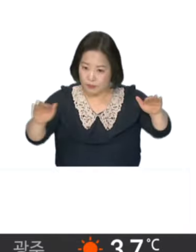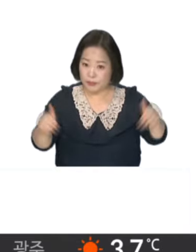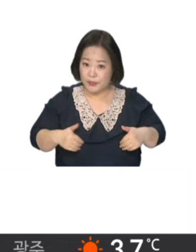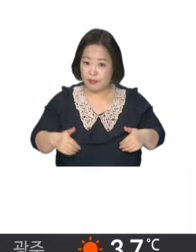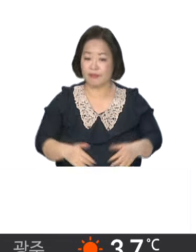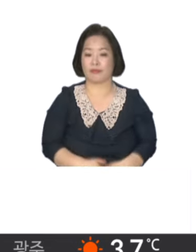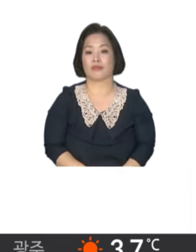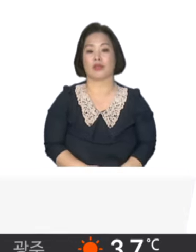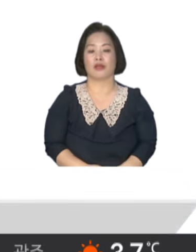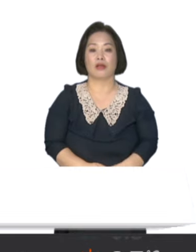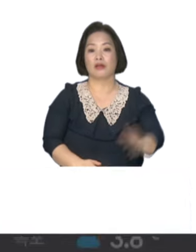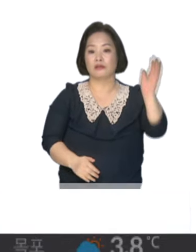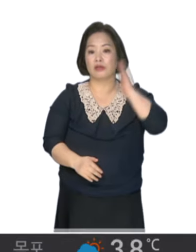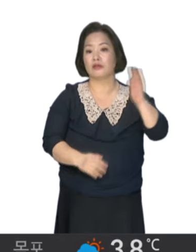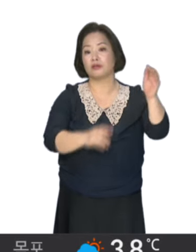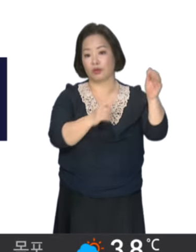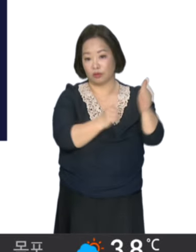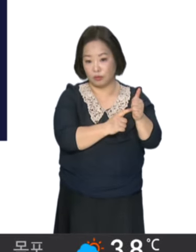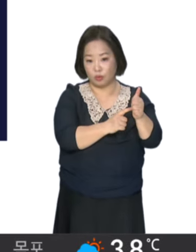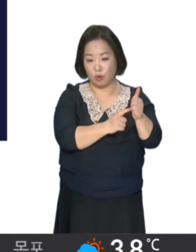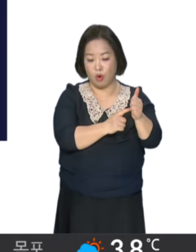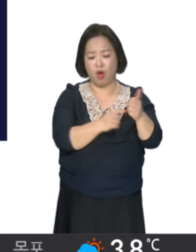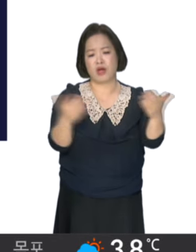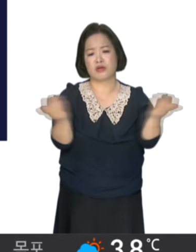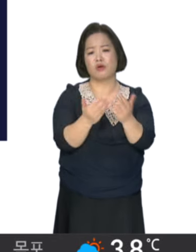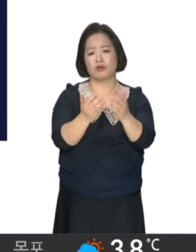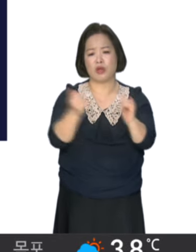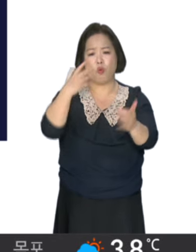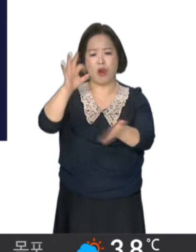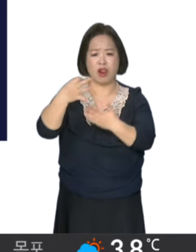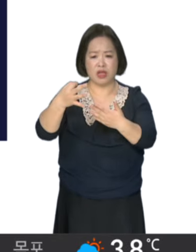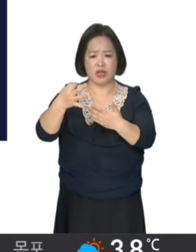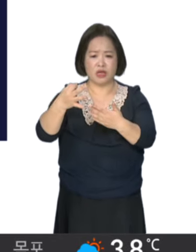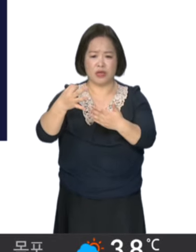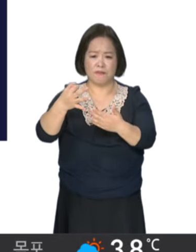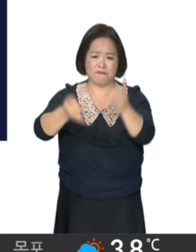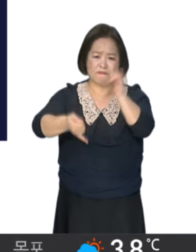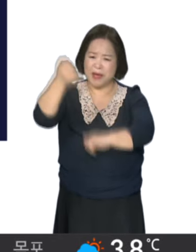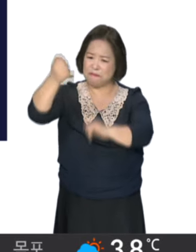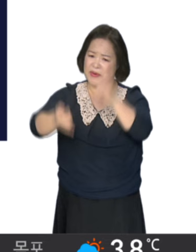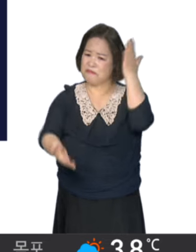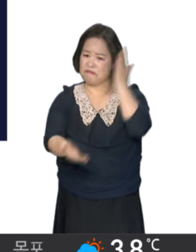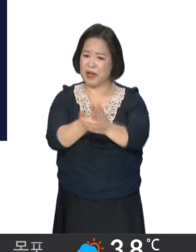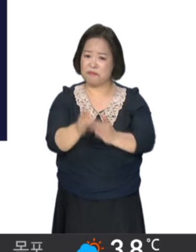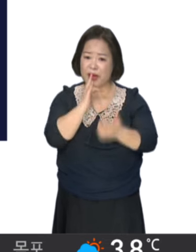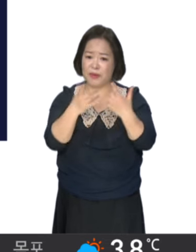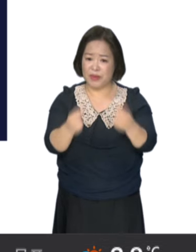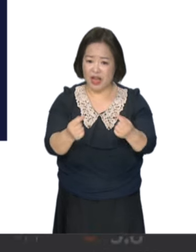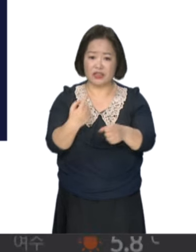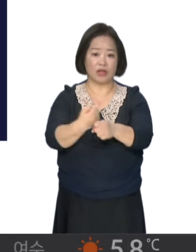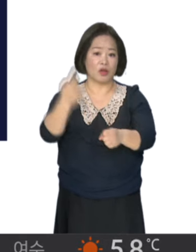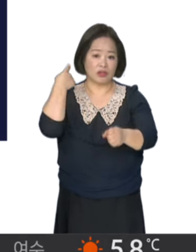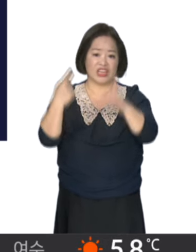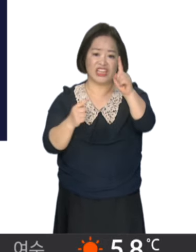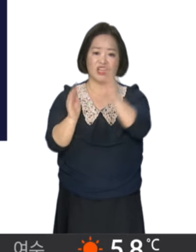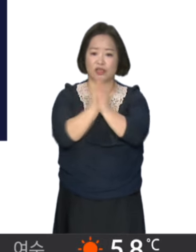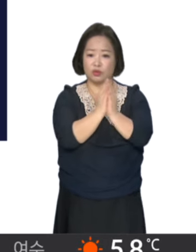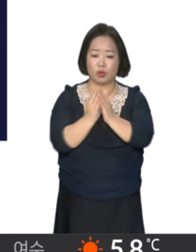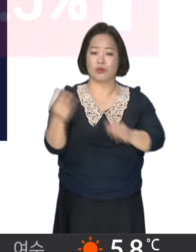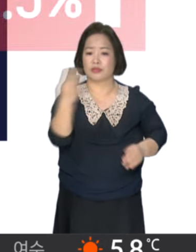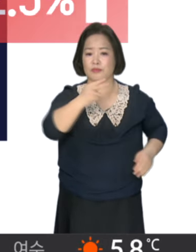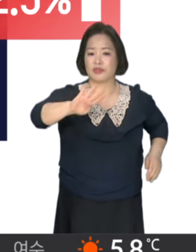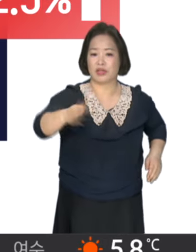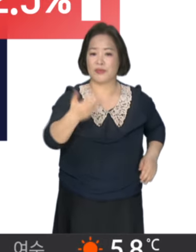합니다 대통령까지 나서 임금 채불 행위를 경고한 가운데 지난해 임금 체불액은 1조 7845